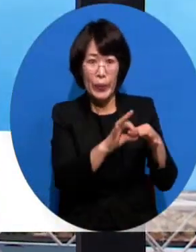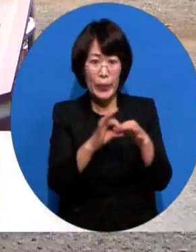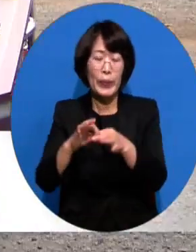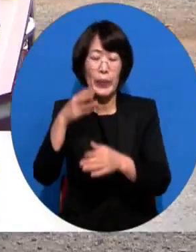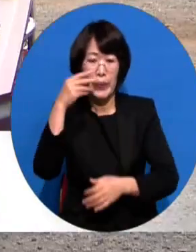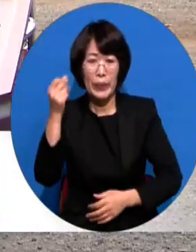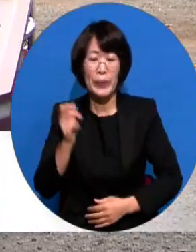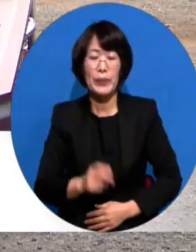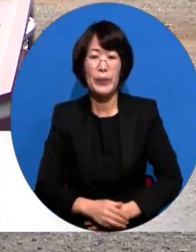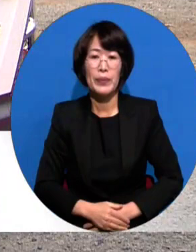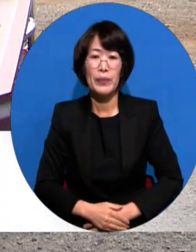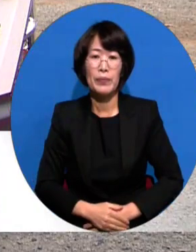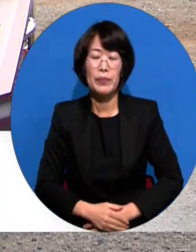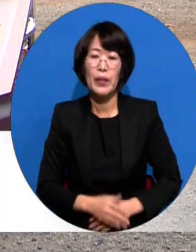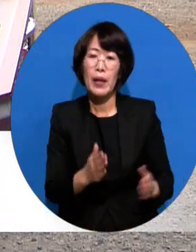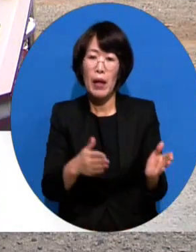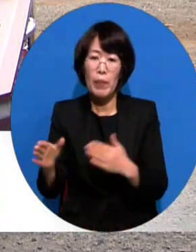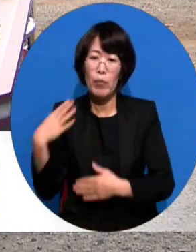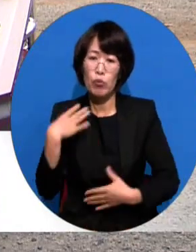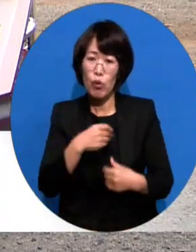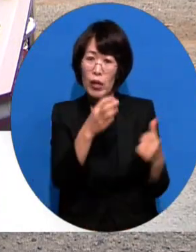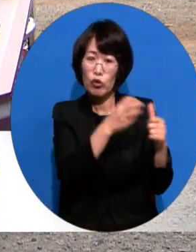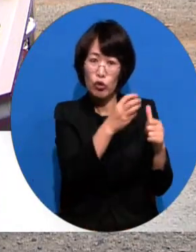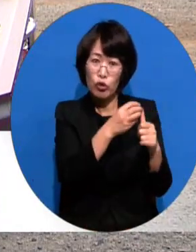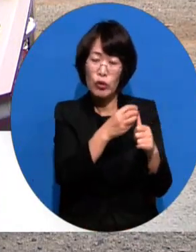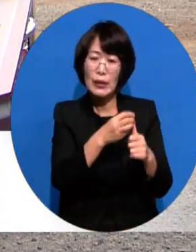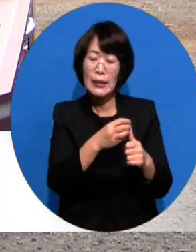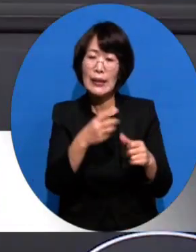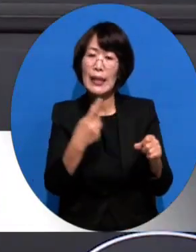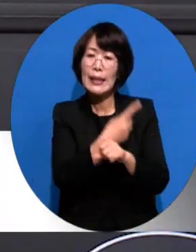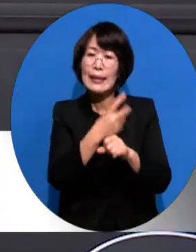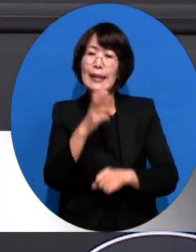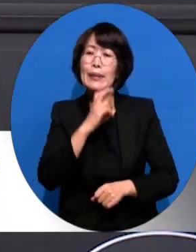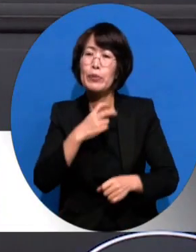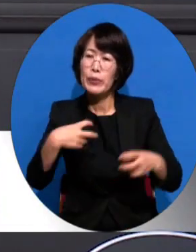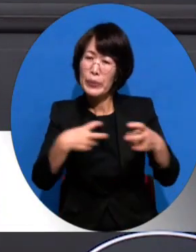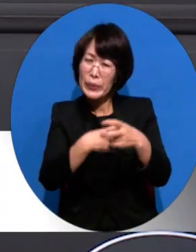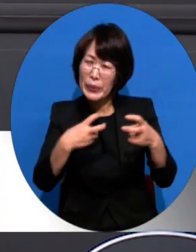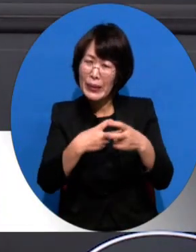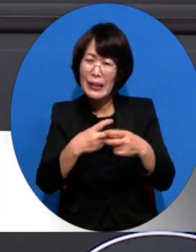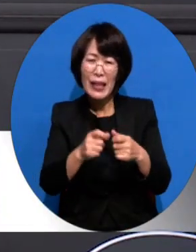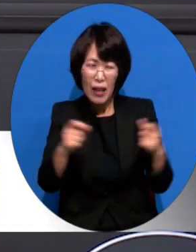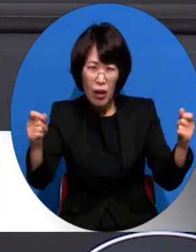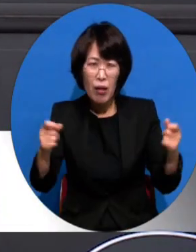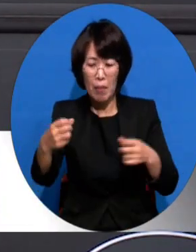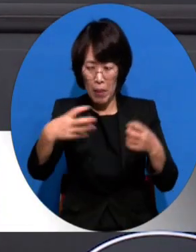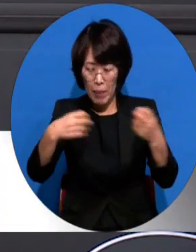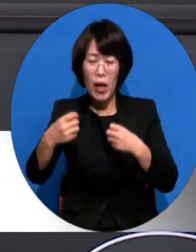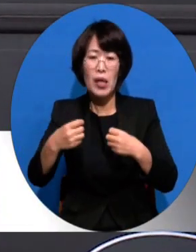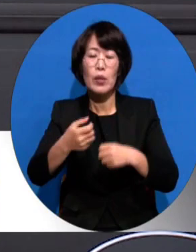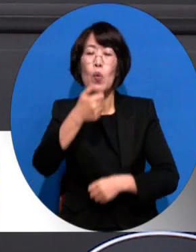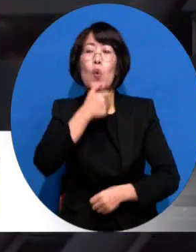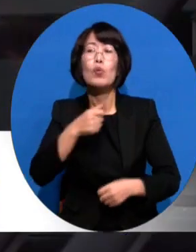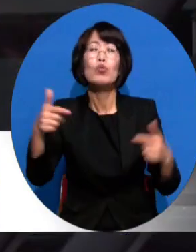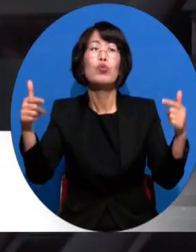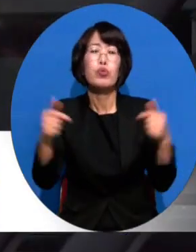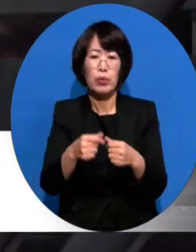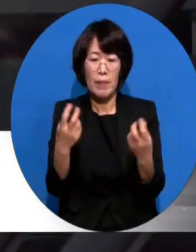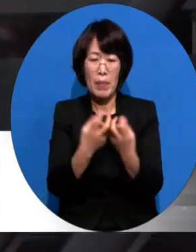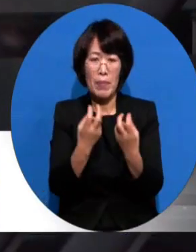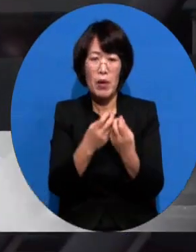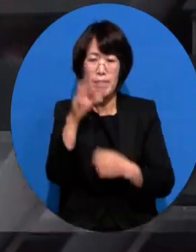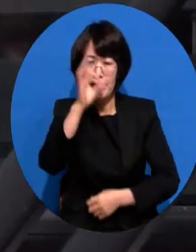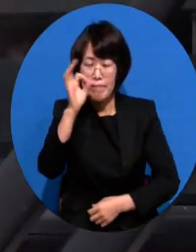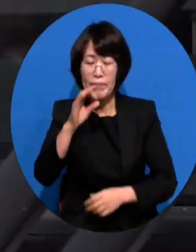보입니다. 한편 무안군은 80분인 운행 시간이 길다는 지적에 따라 50분대로 줄이는 방안을